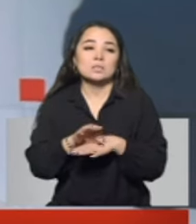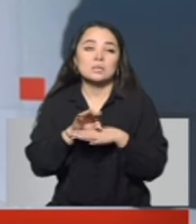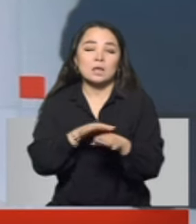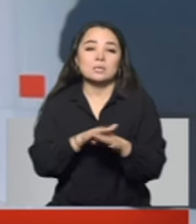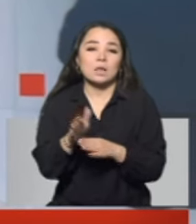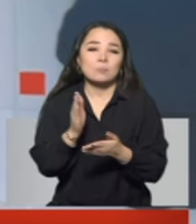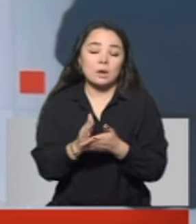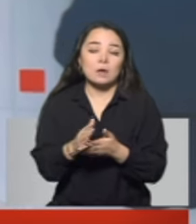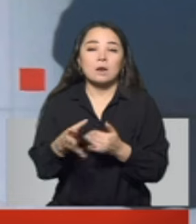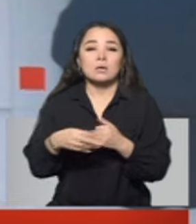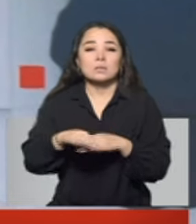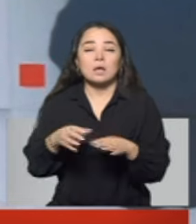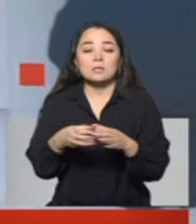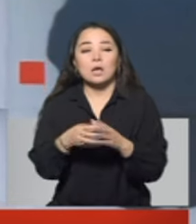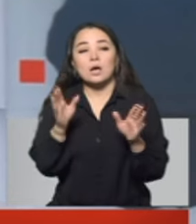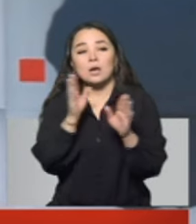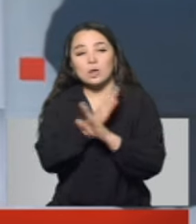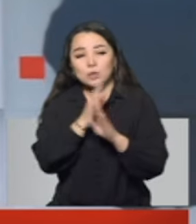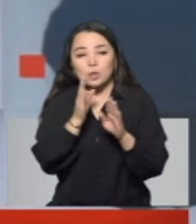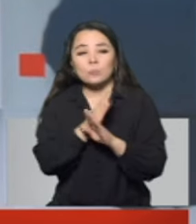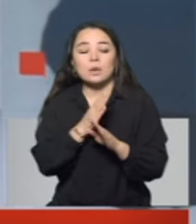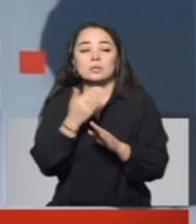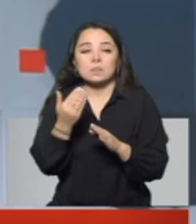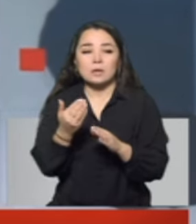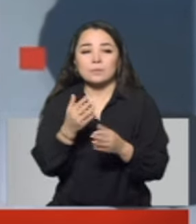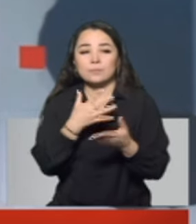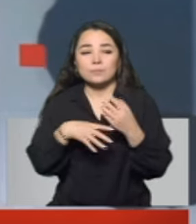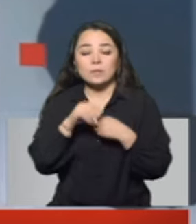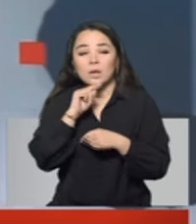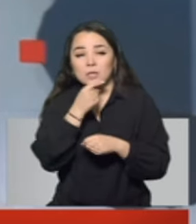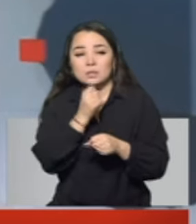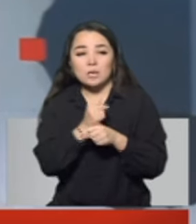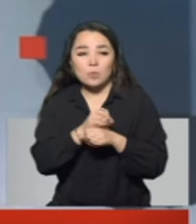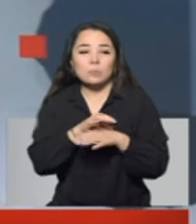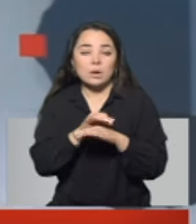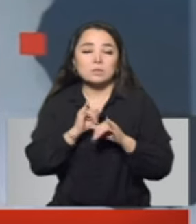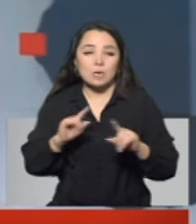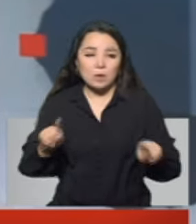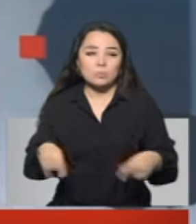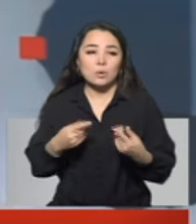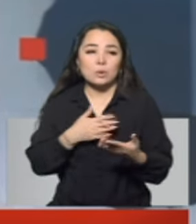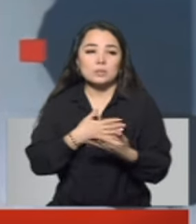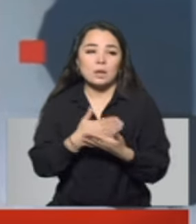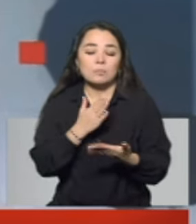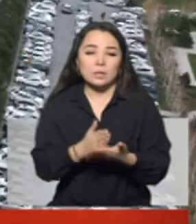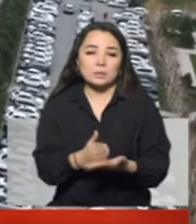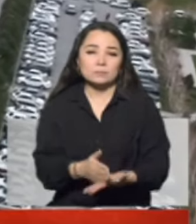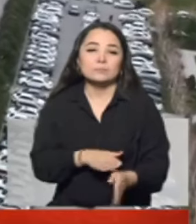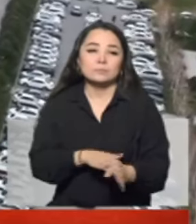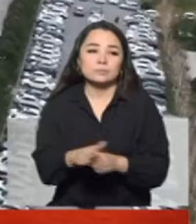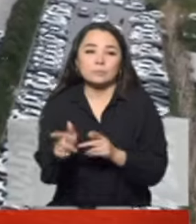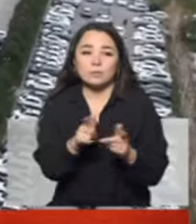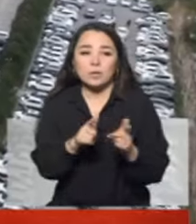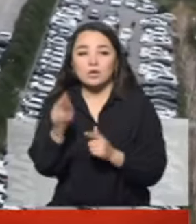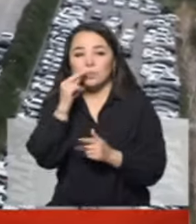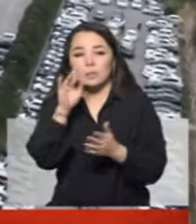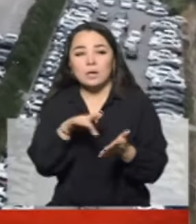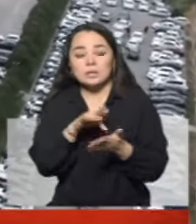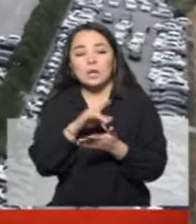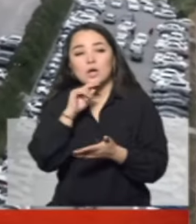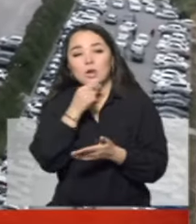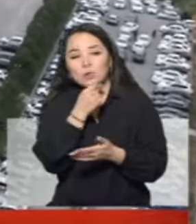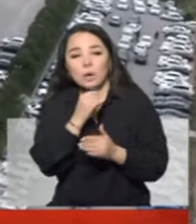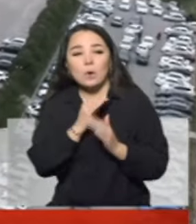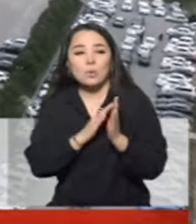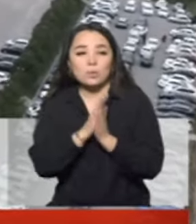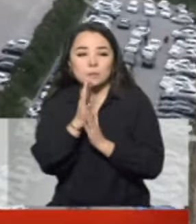Мұның барлығы мегаполистің экономикалық қарқынды дамуының арқасында жүзеге асып отыр. Шымкент қаласы экономикалық өсім